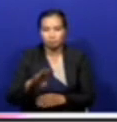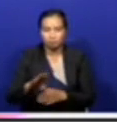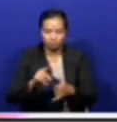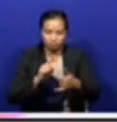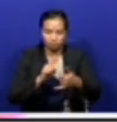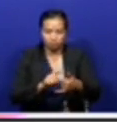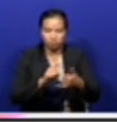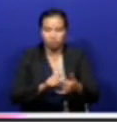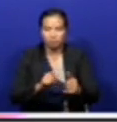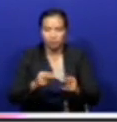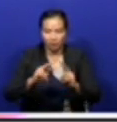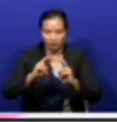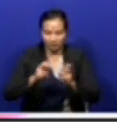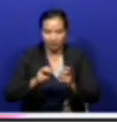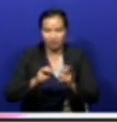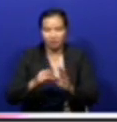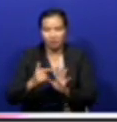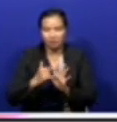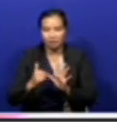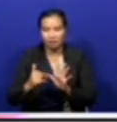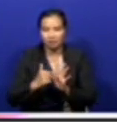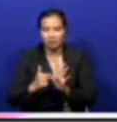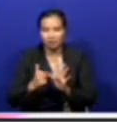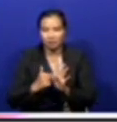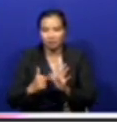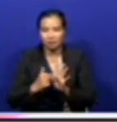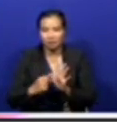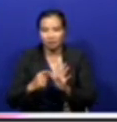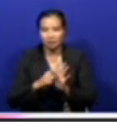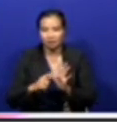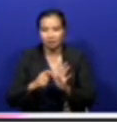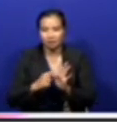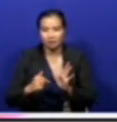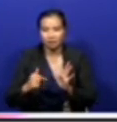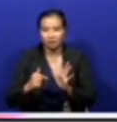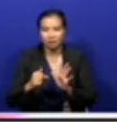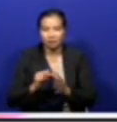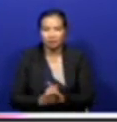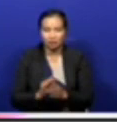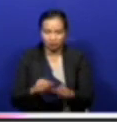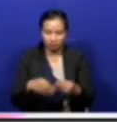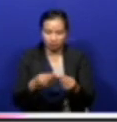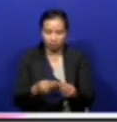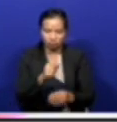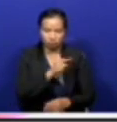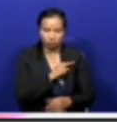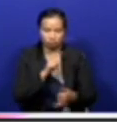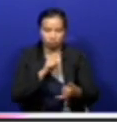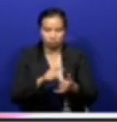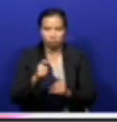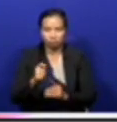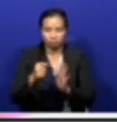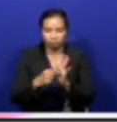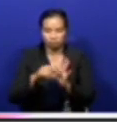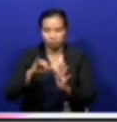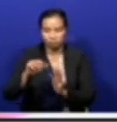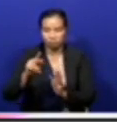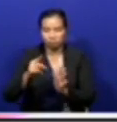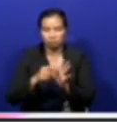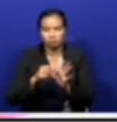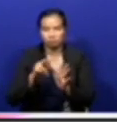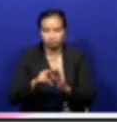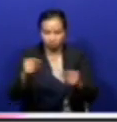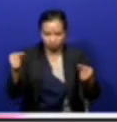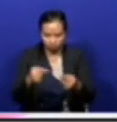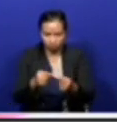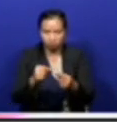วนคดีอาญาให้มีการตรวจสอบและทวงดุลระหว่างพนักงานสอบสวนกับพนักงานอัยการอย่างเหมาะสมตรงนี้เป็นหลักสำ